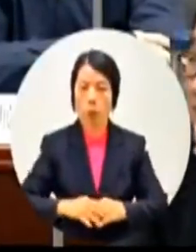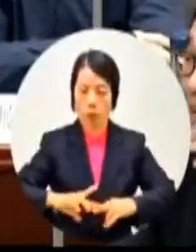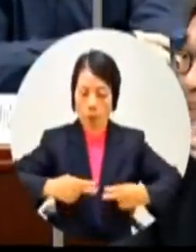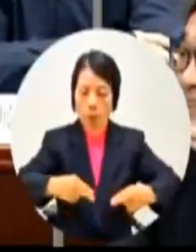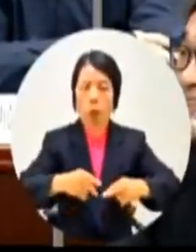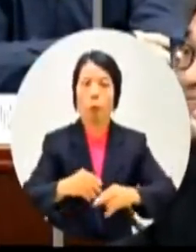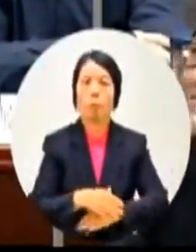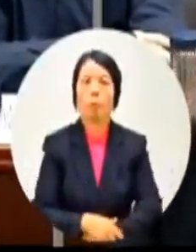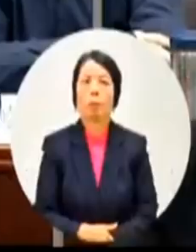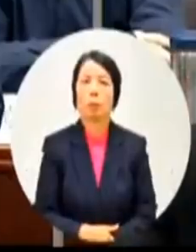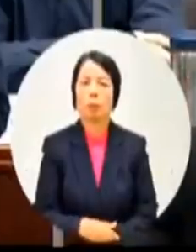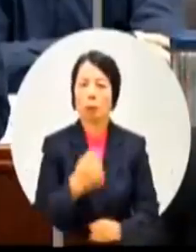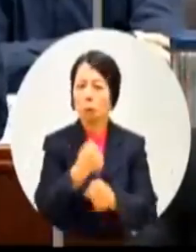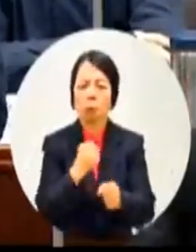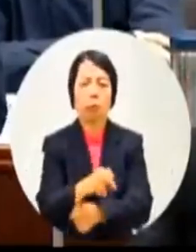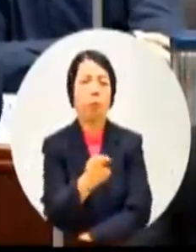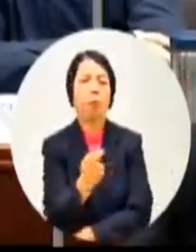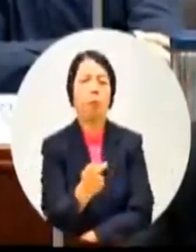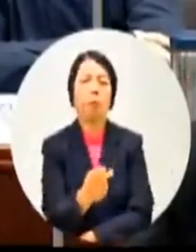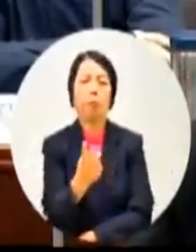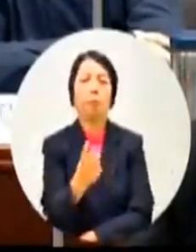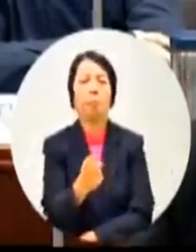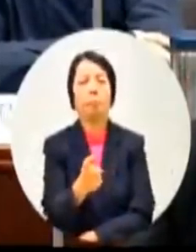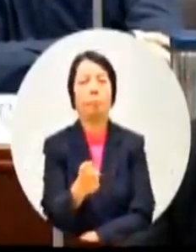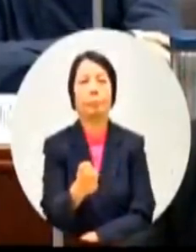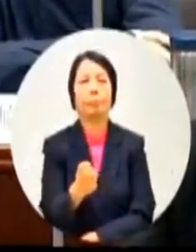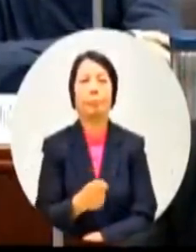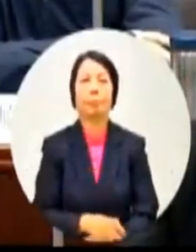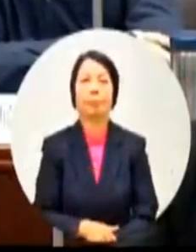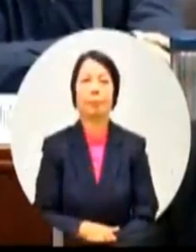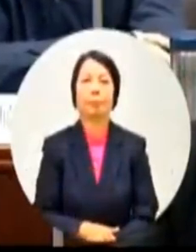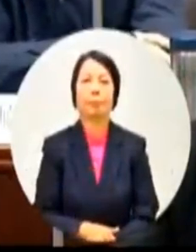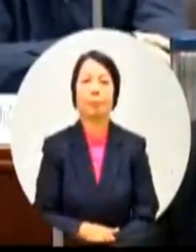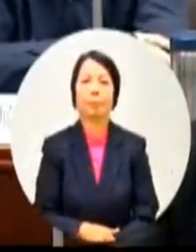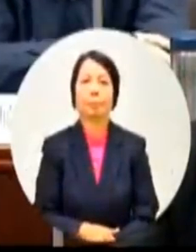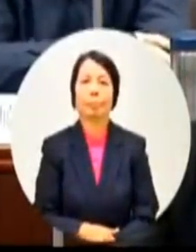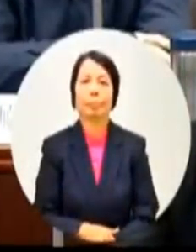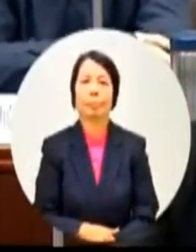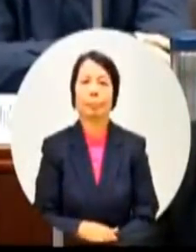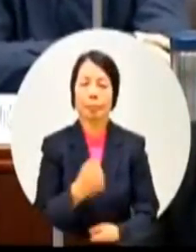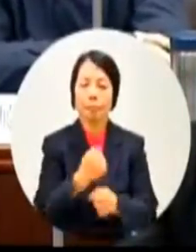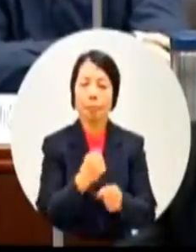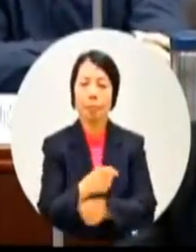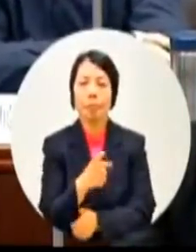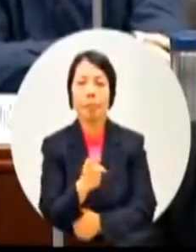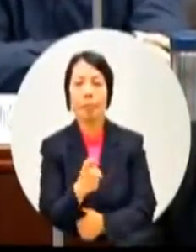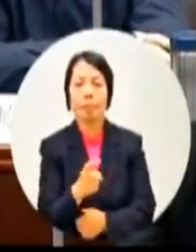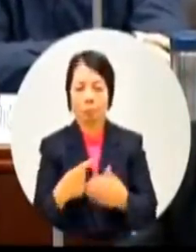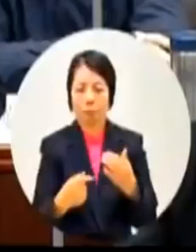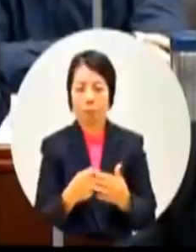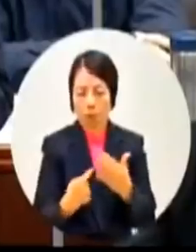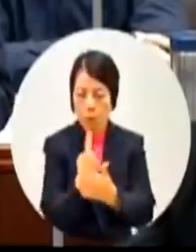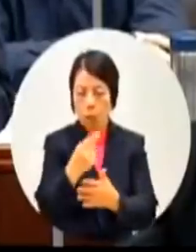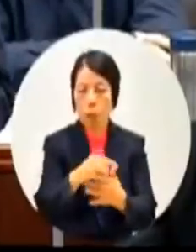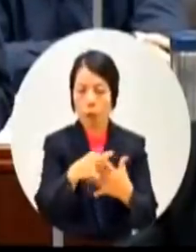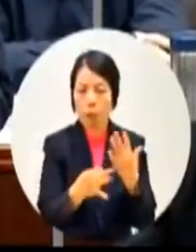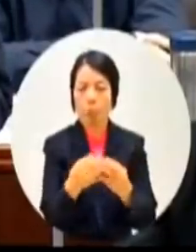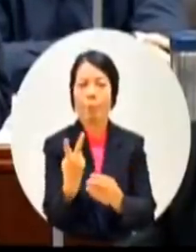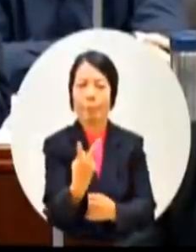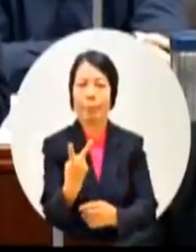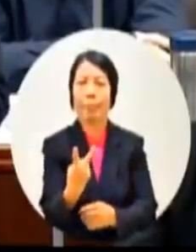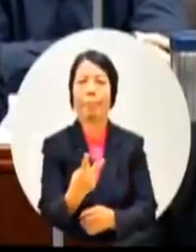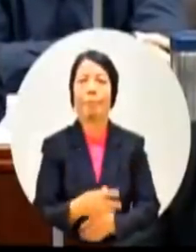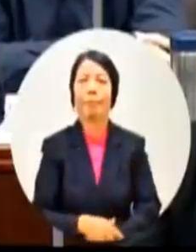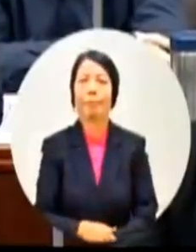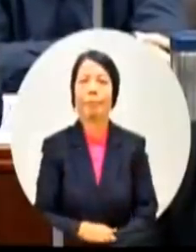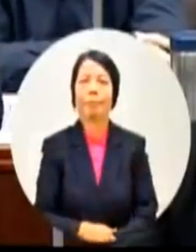到，先讲咧。 做袂到，做袂到的。 做袂到要两个条件，都是。 无啦，你讲，你讲，进来来。哎，是你做